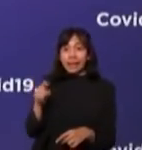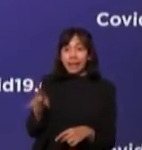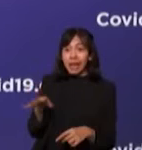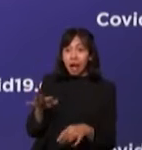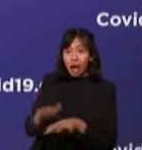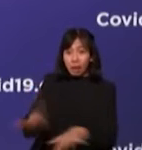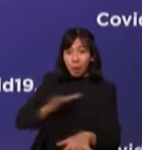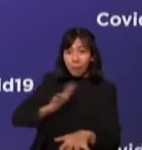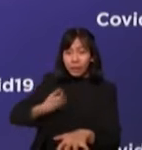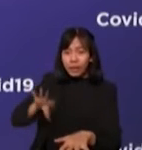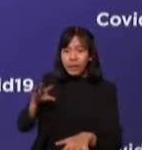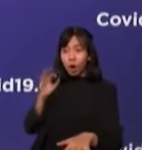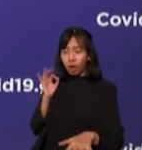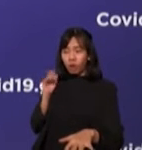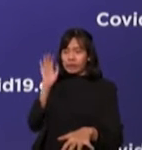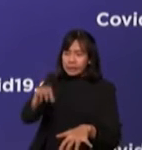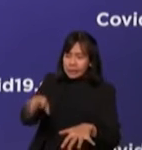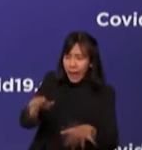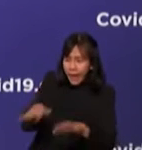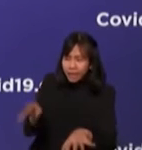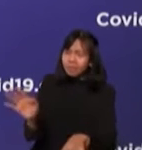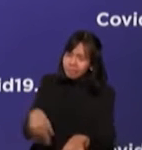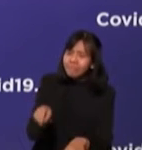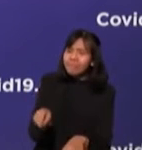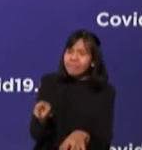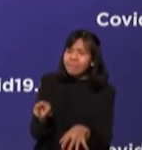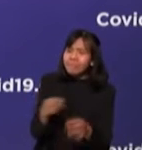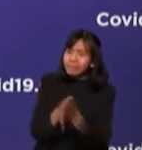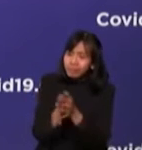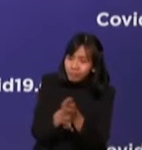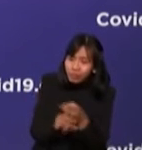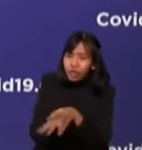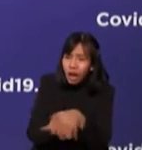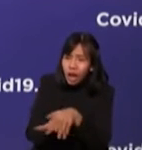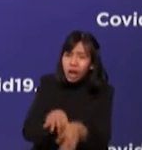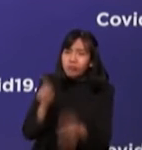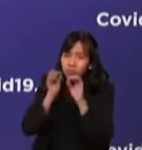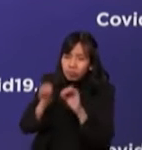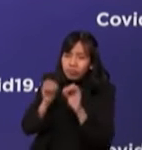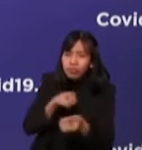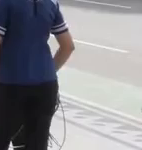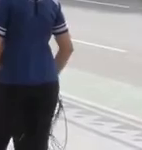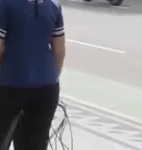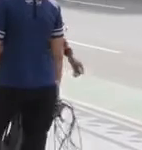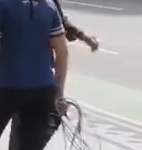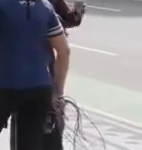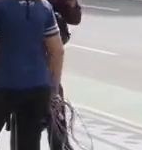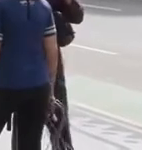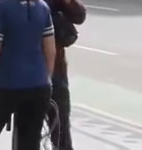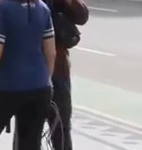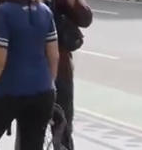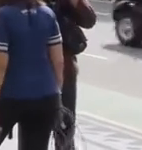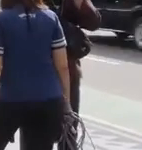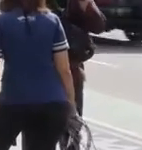Imam Besar Masjid Istiqlal Nasyaruddin Umar ingatkan bahwa situasi saat ini masih belum normal seperti sebelum adanya pandemi